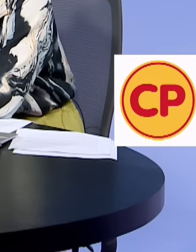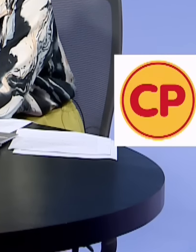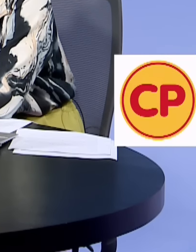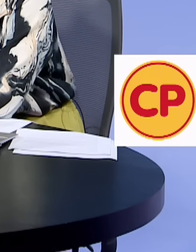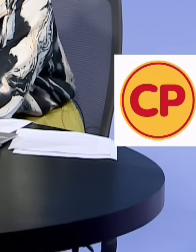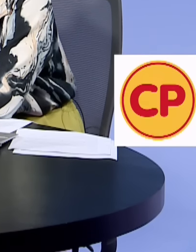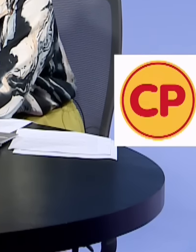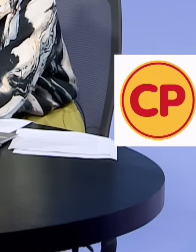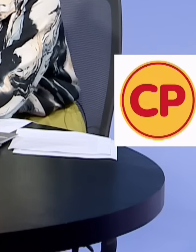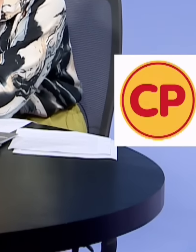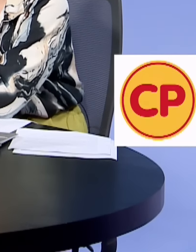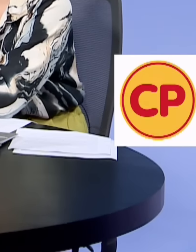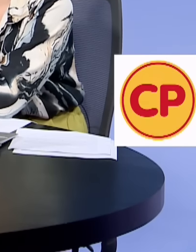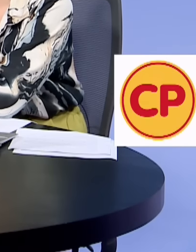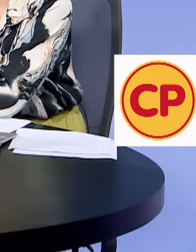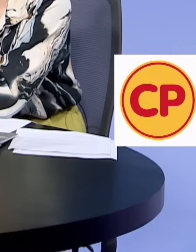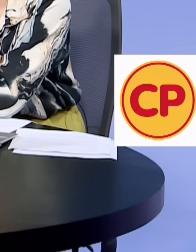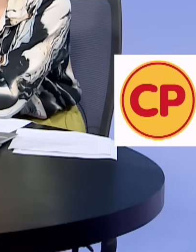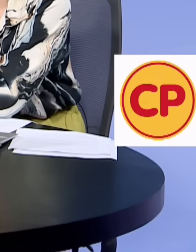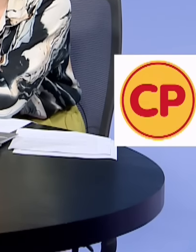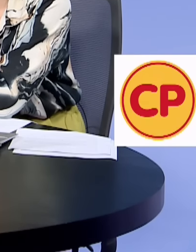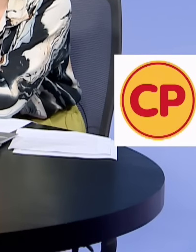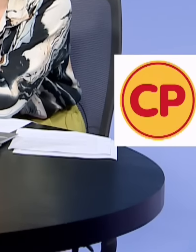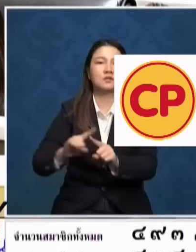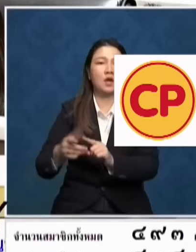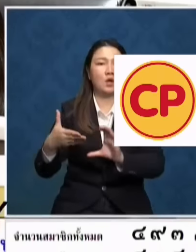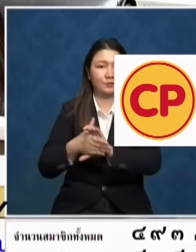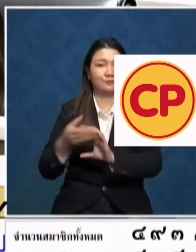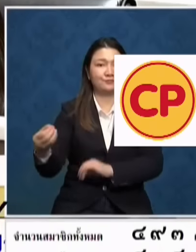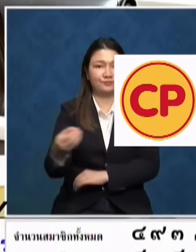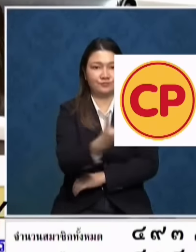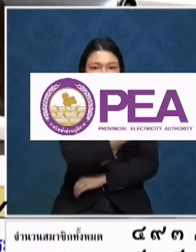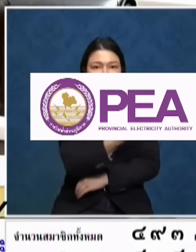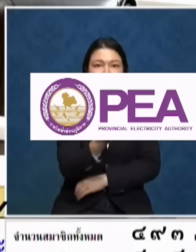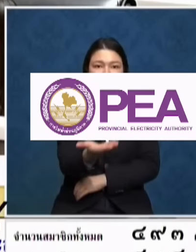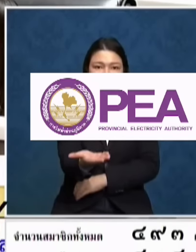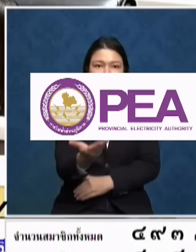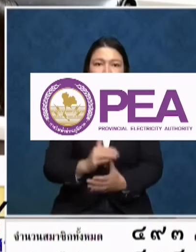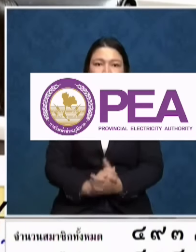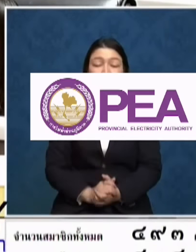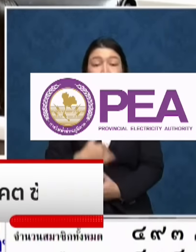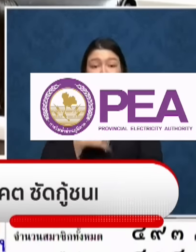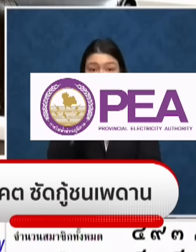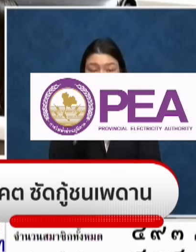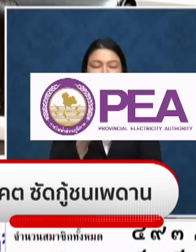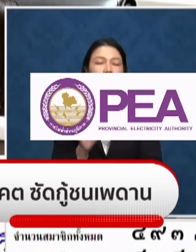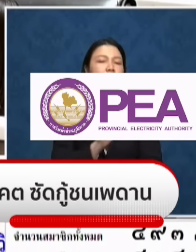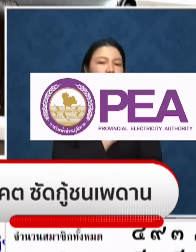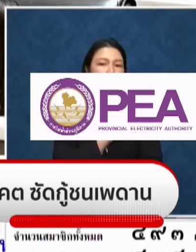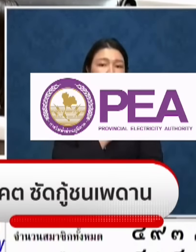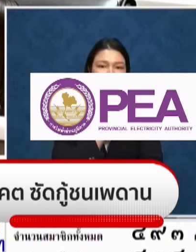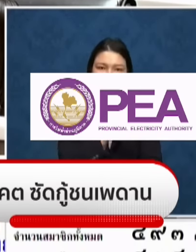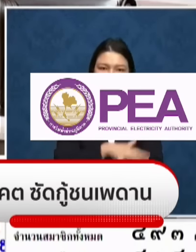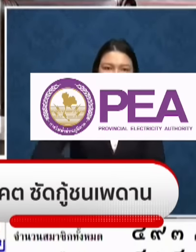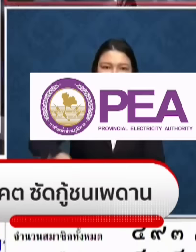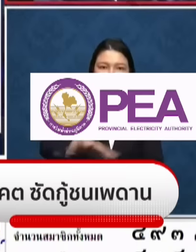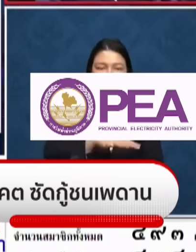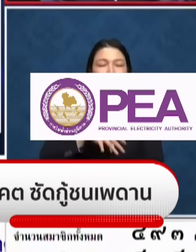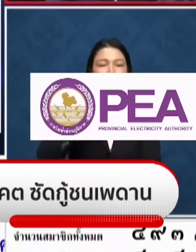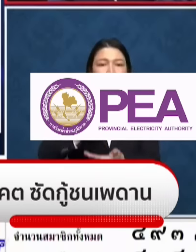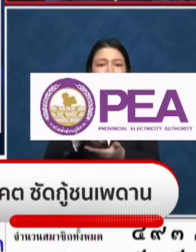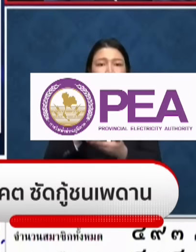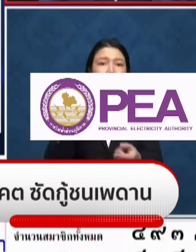แล้วก็แนะว่าควรจะปรับภาษีปรับรายได้ให้เหมาะสมประมาณนี้ท่านผู้ชมดูคลิปย้อนหลังได้ที่มติชนทีวีเพราะว่าทีมงานของเราเกาะติดสถานการณ์อยู่นะค